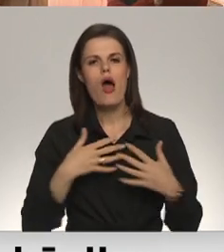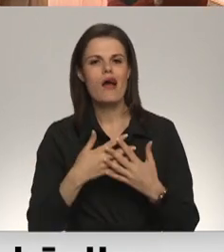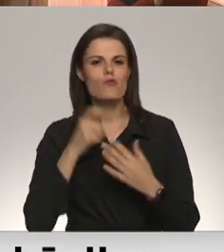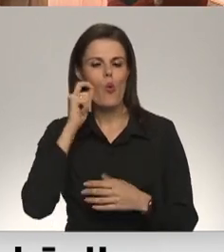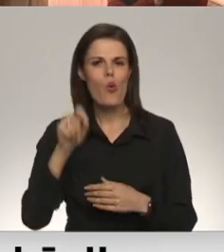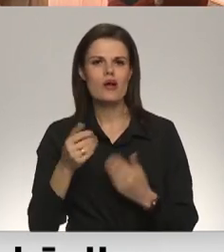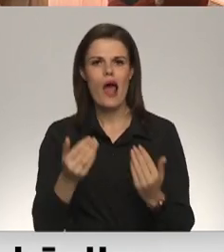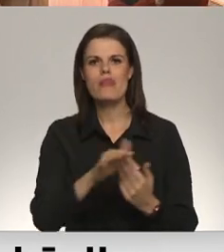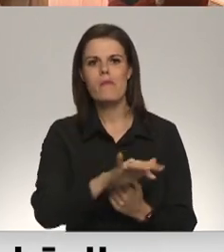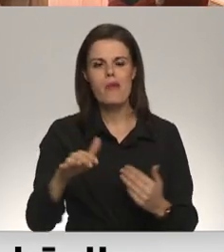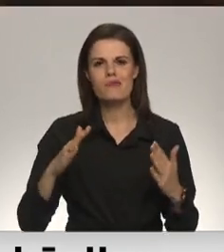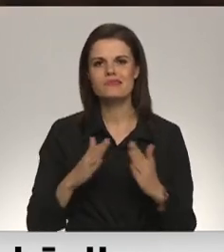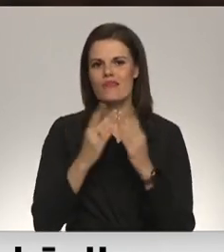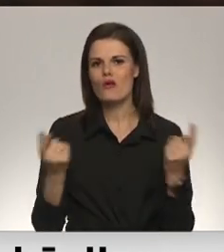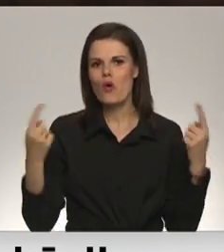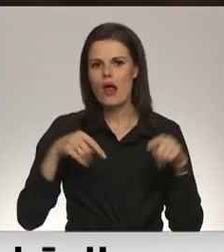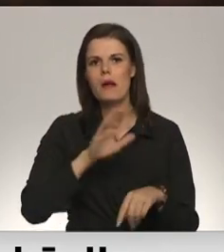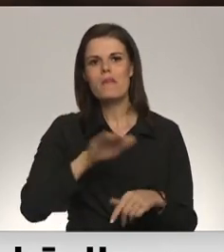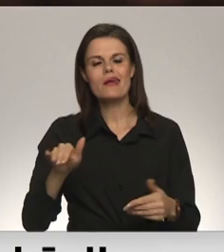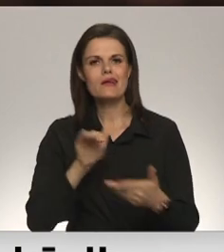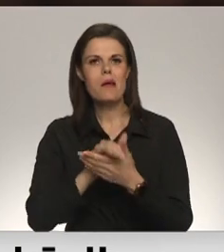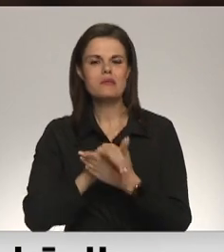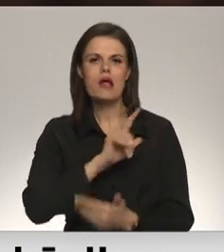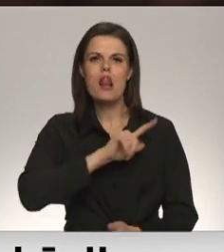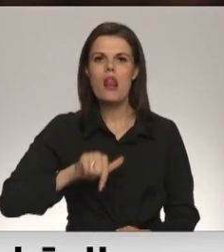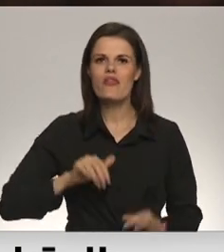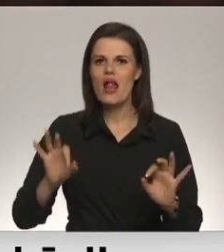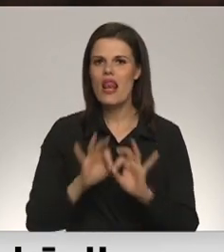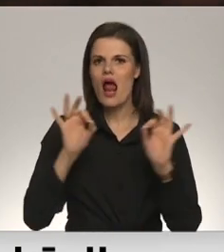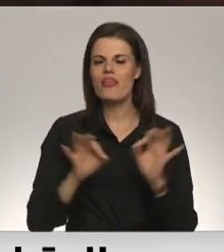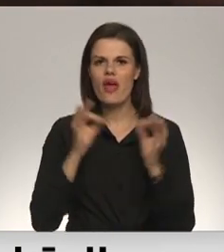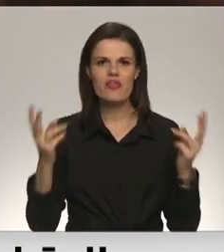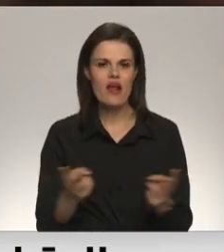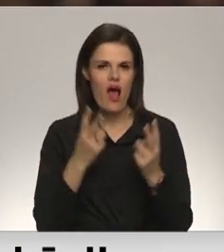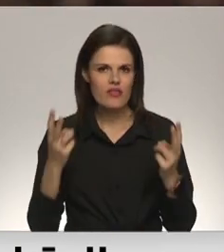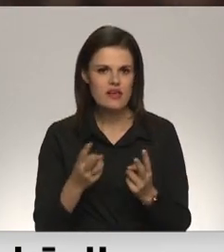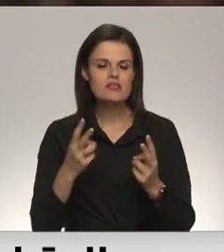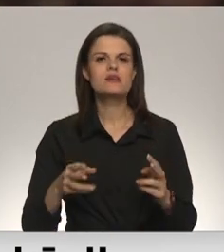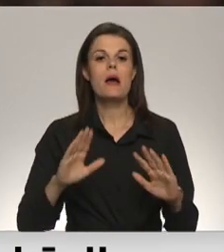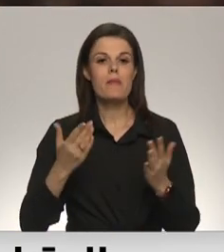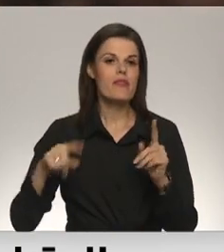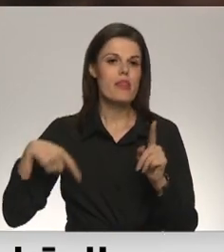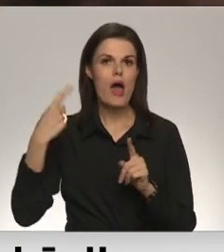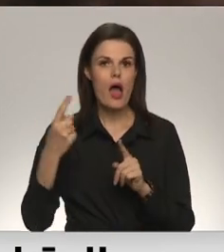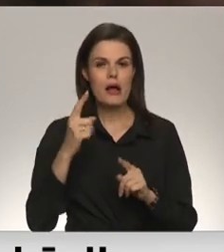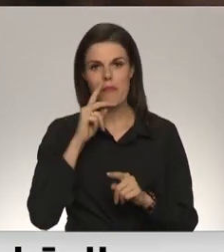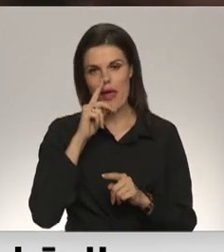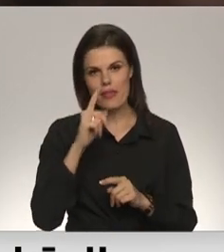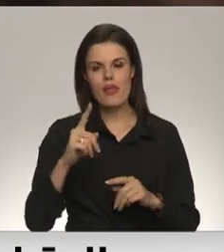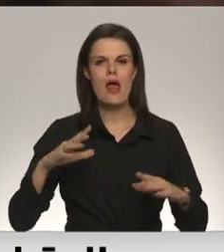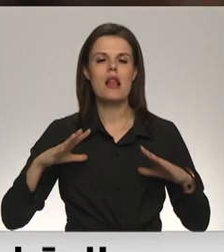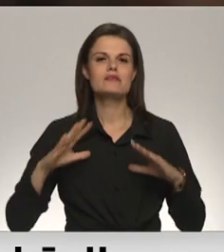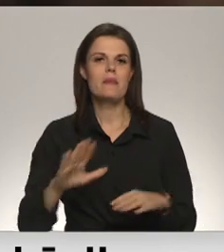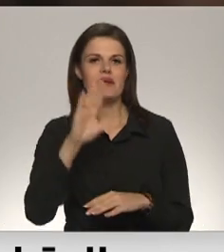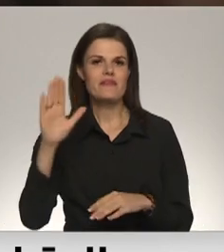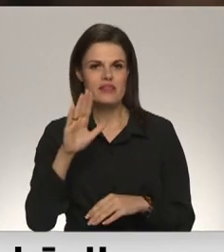Ukraiņu bērniem. Svētku laikā bērni iepazina latviešu lieldienu svinēšanas tradīcijas, bet jau nākamajā nedēļas nogalē centra darbinieki